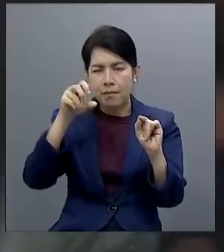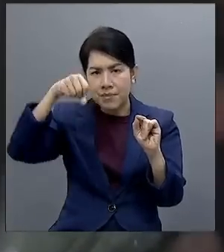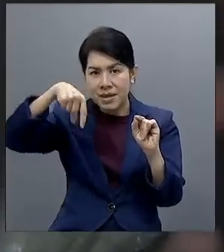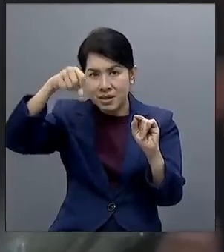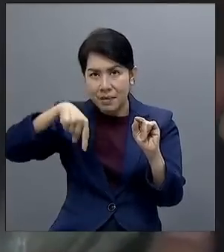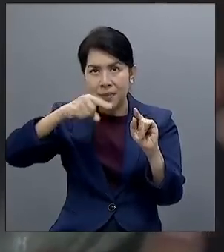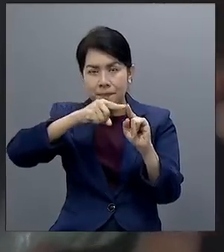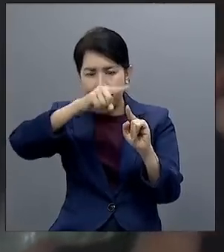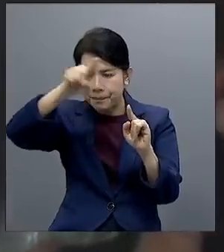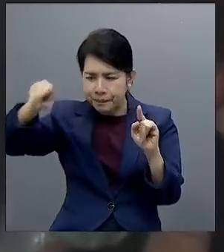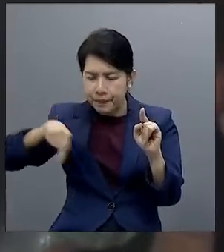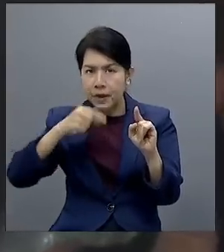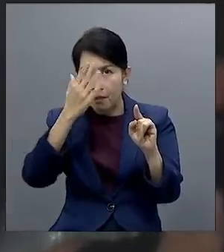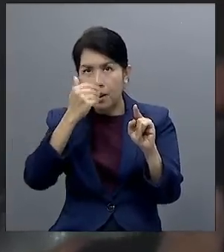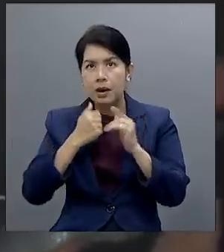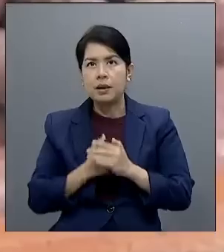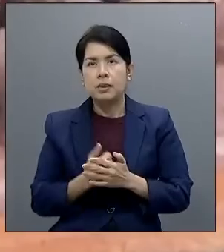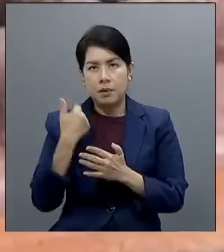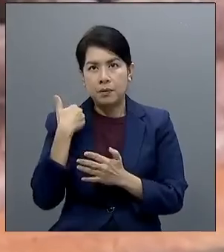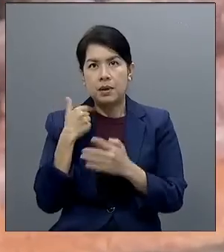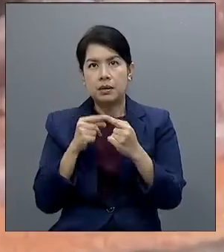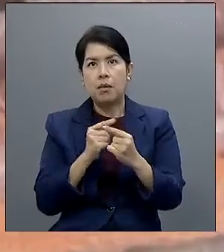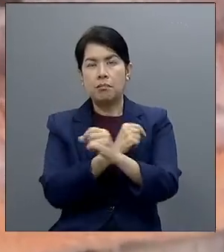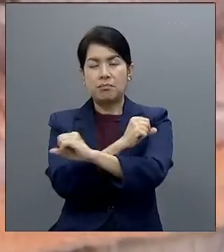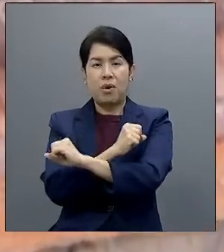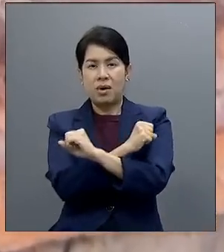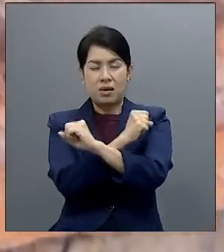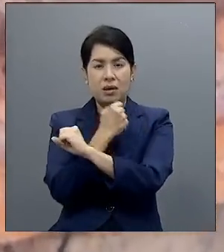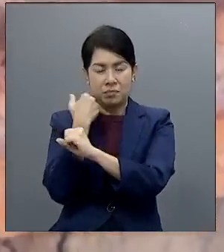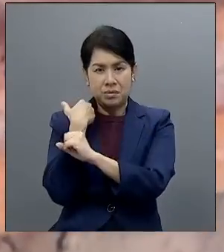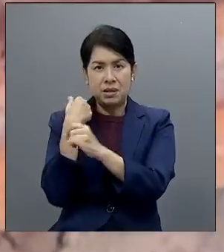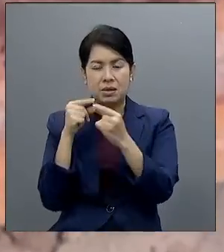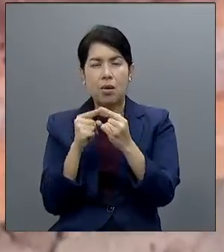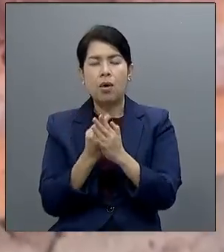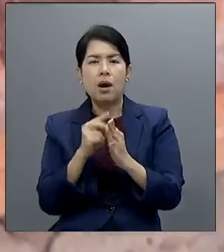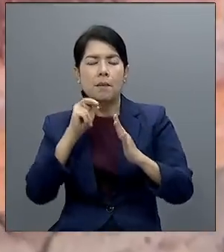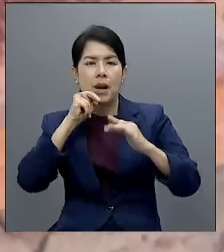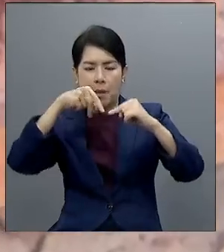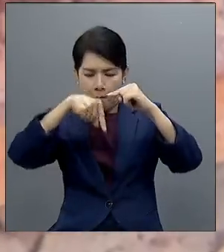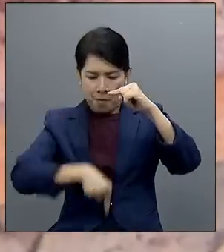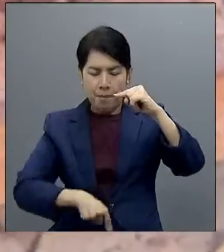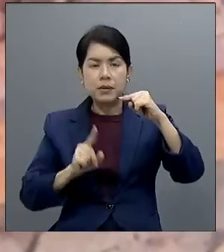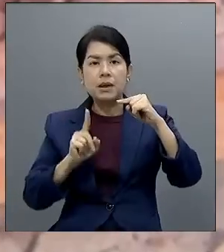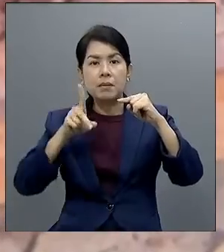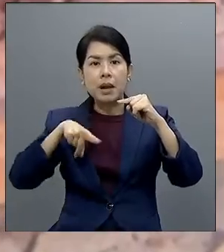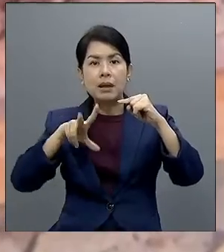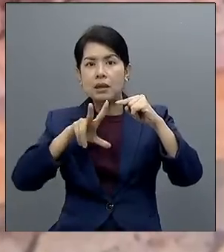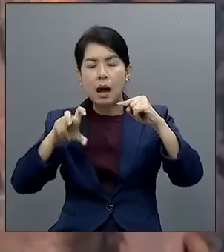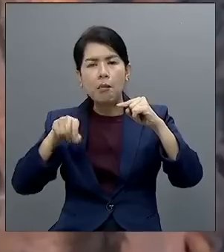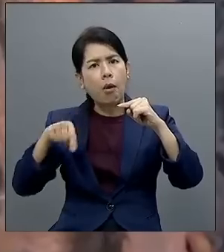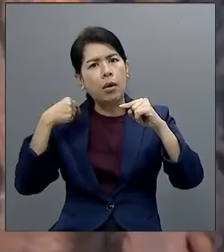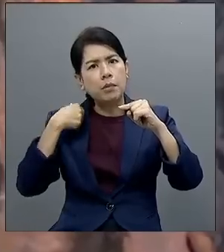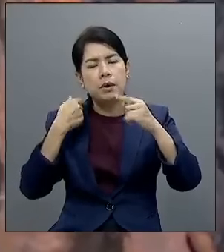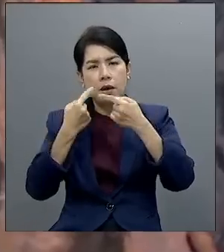สร้างขึ้นให้สามารถรองรับแรงดันใต้น้ำได้ลึกเพียงแค่ 1,300เมตรเท่านั้นคุณผู้ชมทั้ง